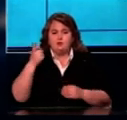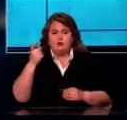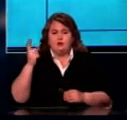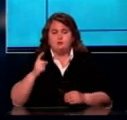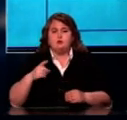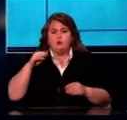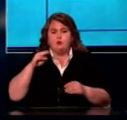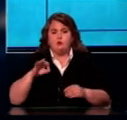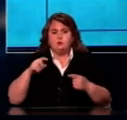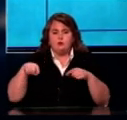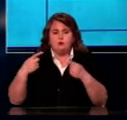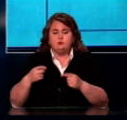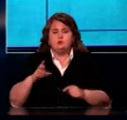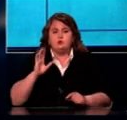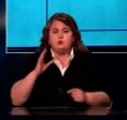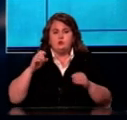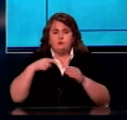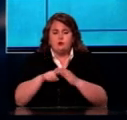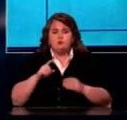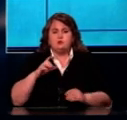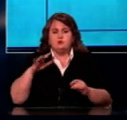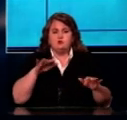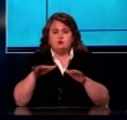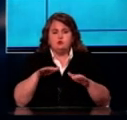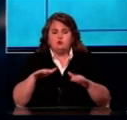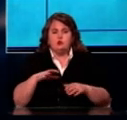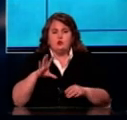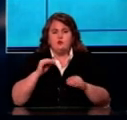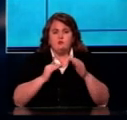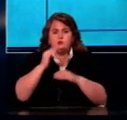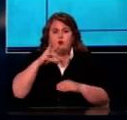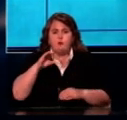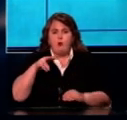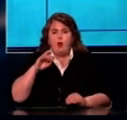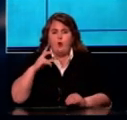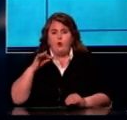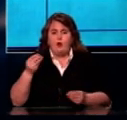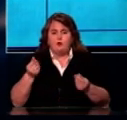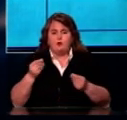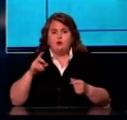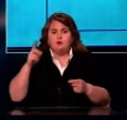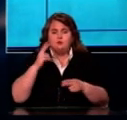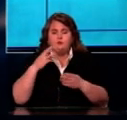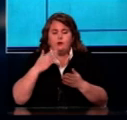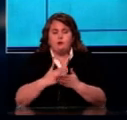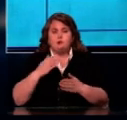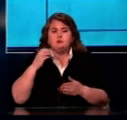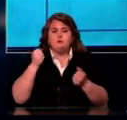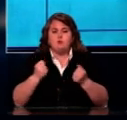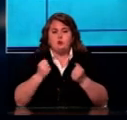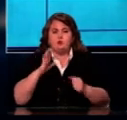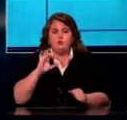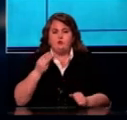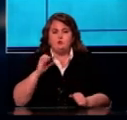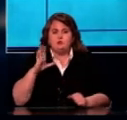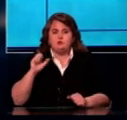газами. Следующие представители являются жидкостями. И высокомолекулярные соединения являются твердыми веществами.